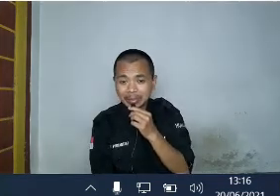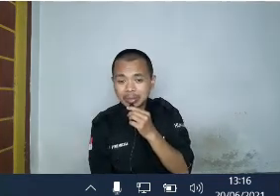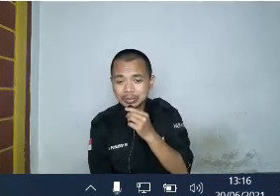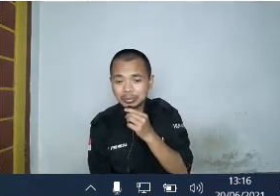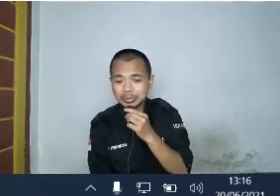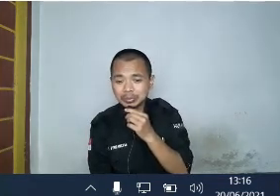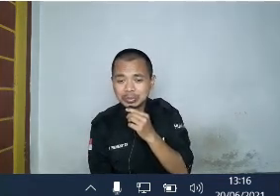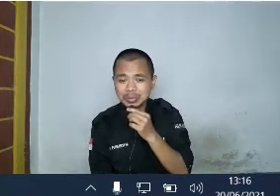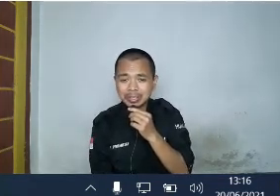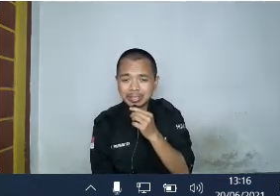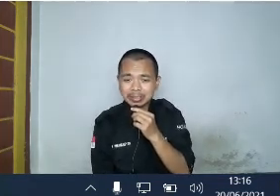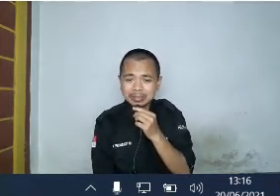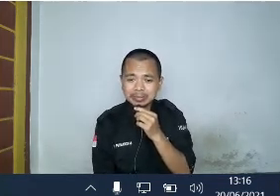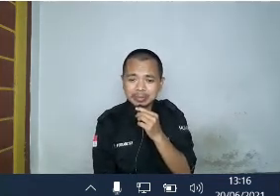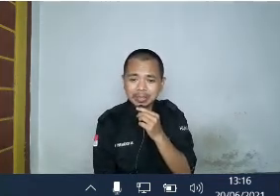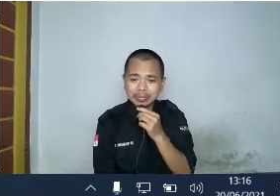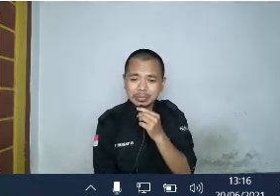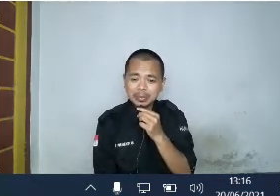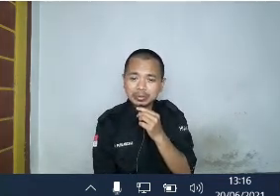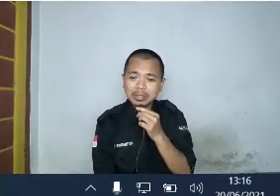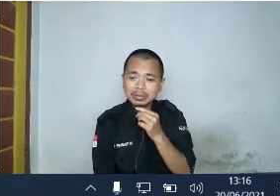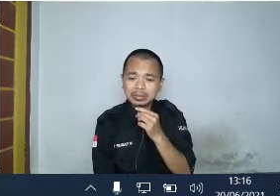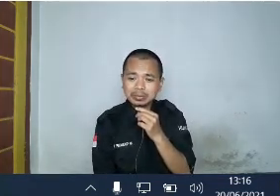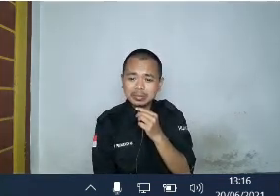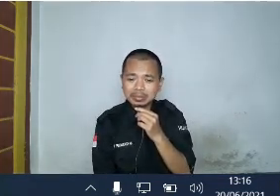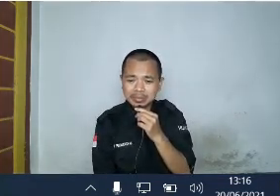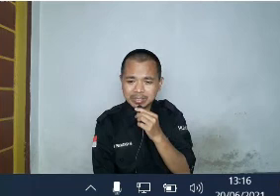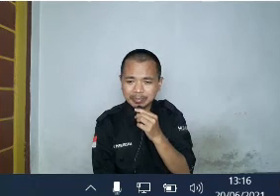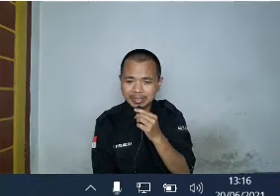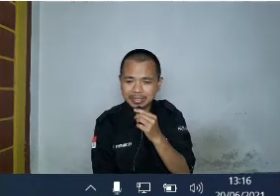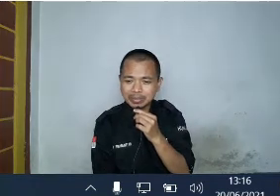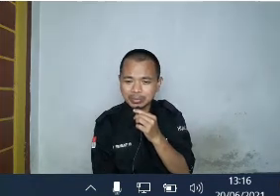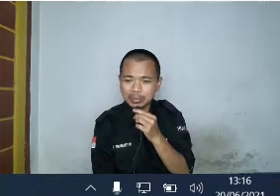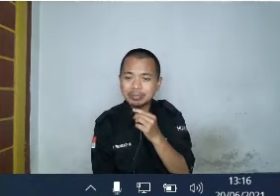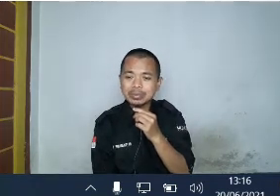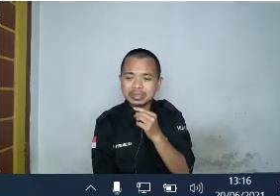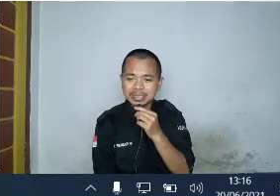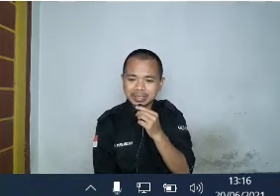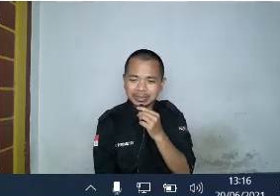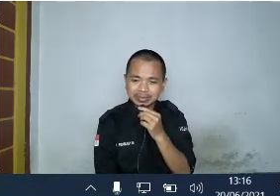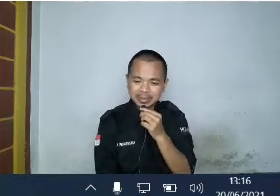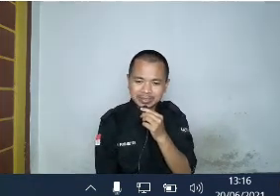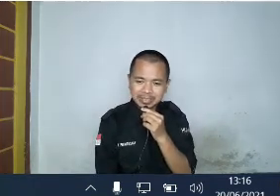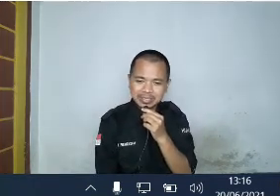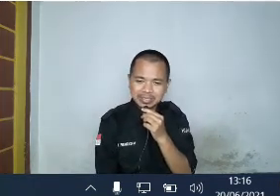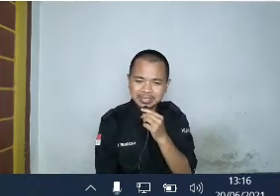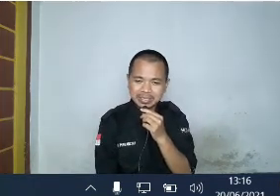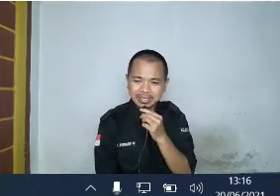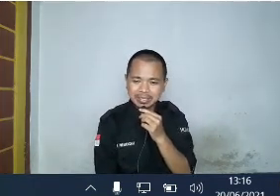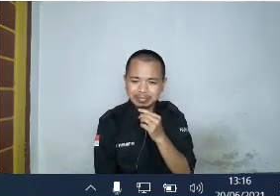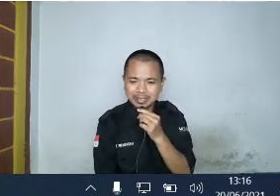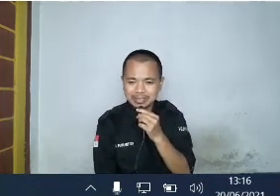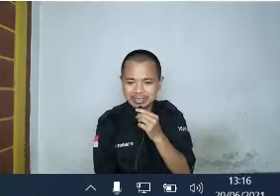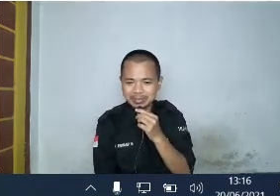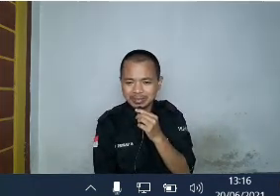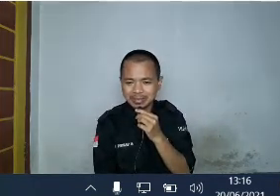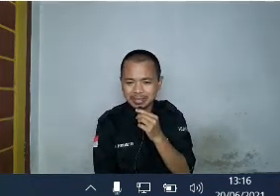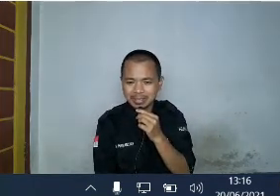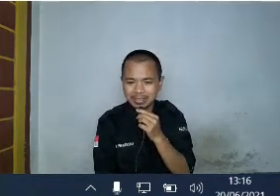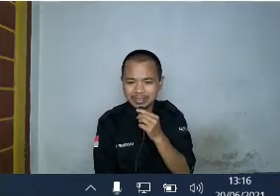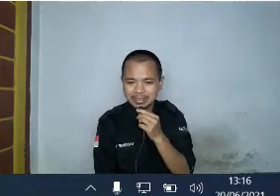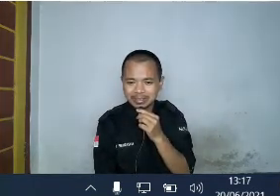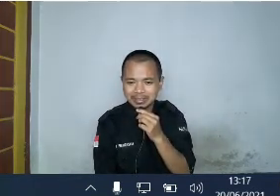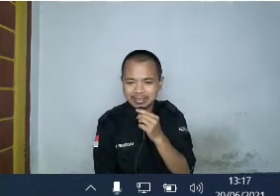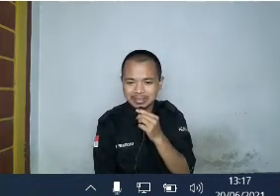ya waktu Unduh soal dimulai 0.00 sampai dengan 2300 jadi seirs